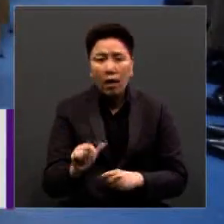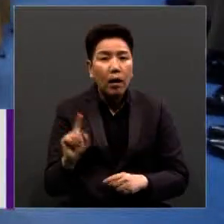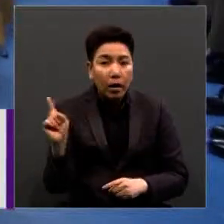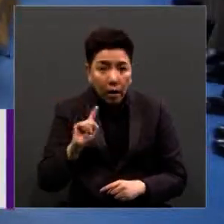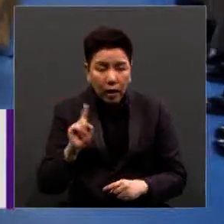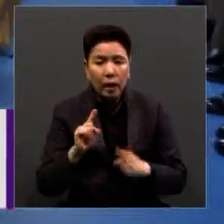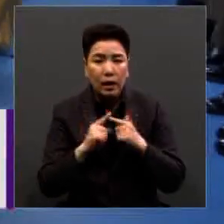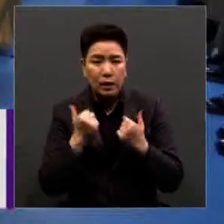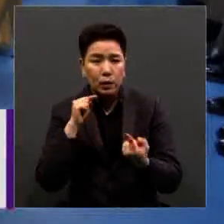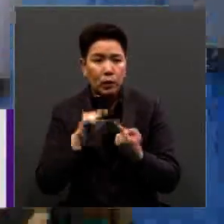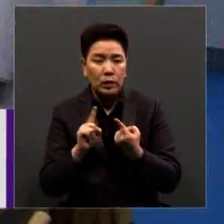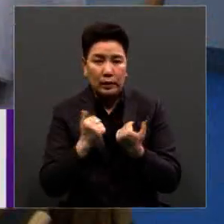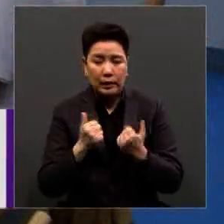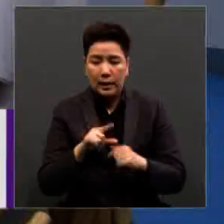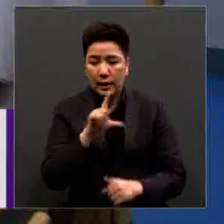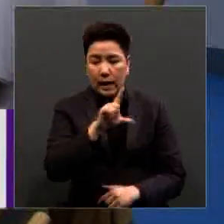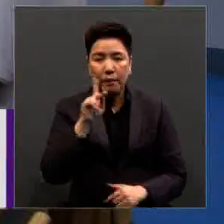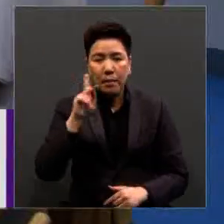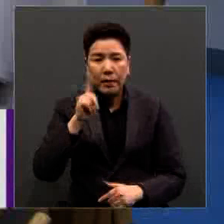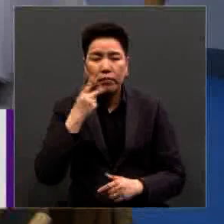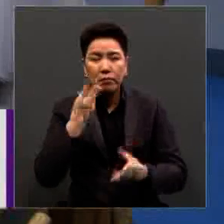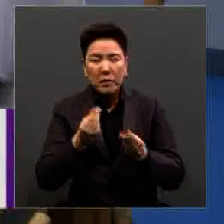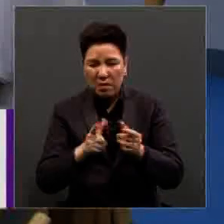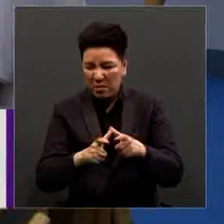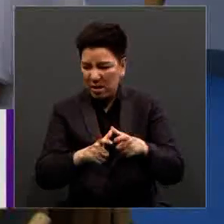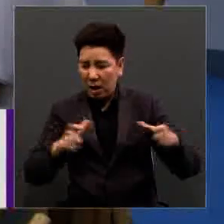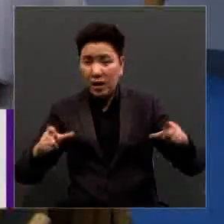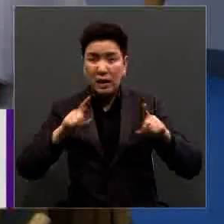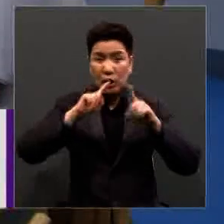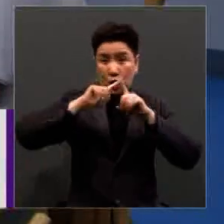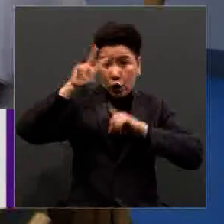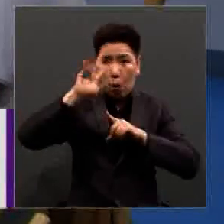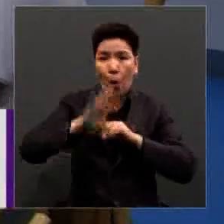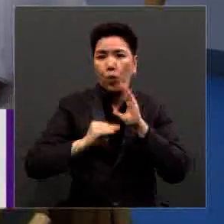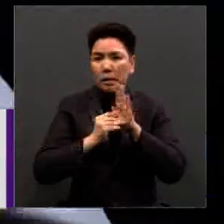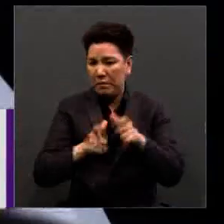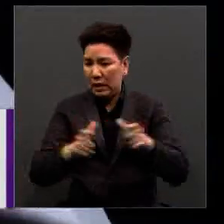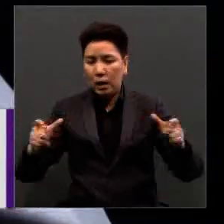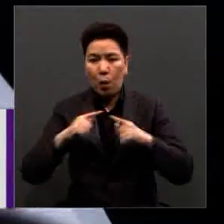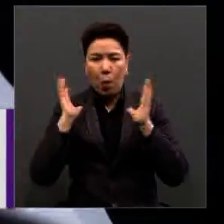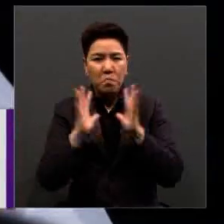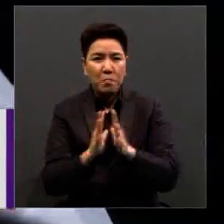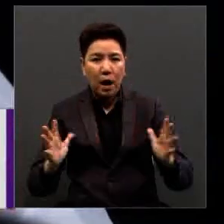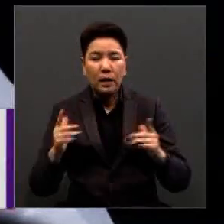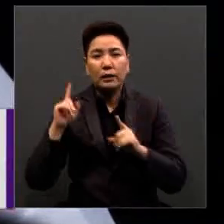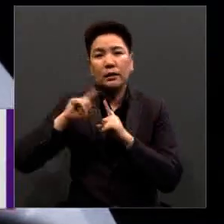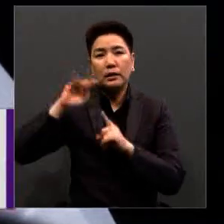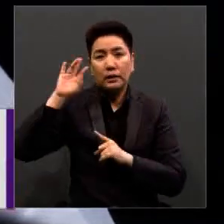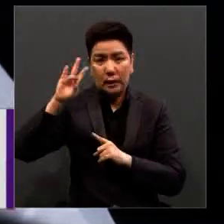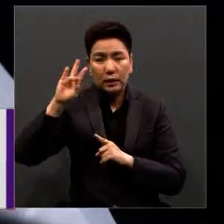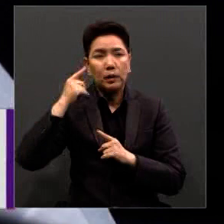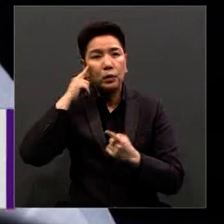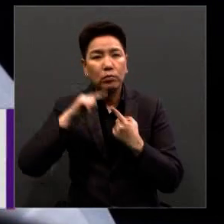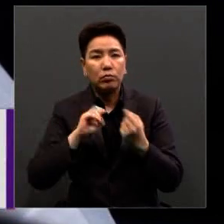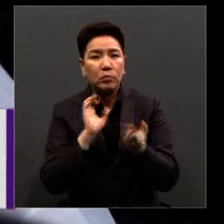ลาดกระบังเนื่องจากว่ารัฐบาลเป็นเขตที่มีพื้นที่ใหญ่เป็นอันดับ 2ของกรุงเทพฯมีประชากรหนาแน่นเป็นอันดับ 7นะ